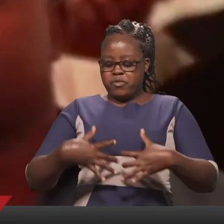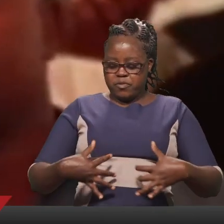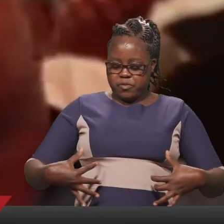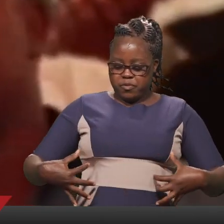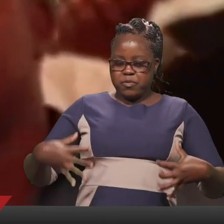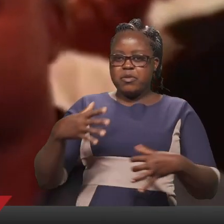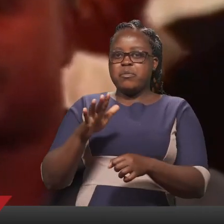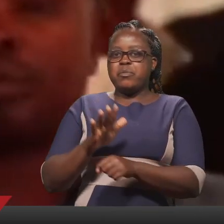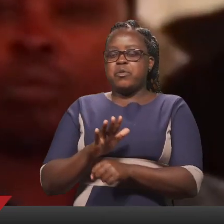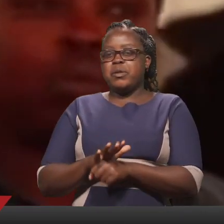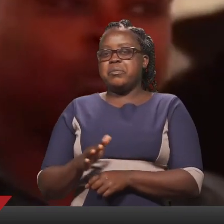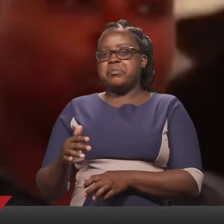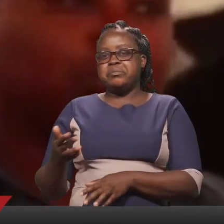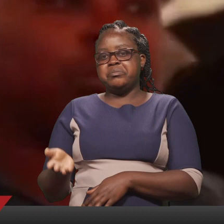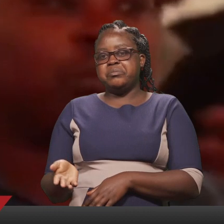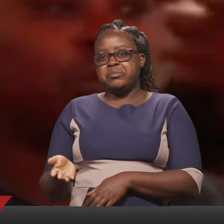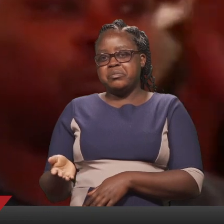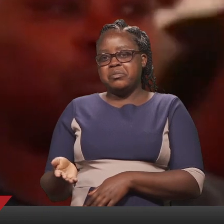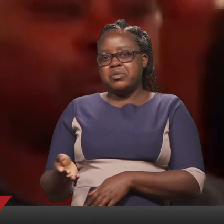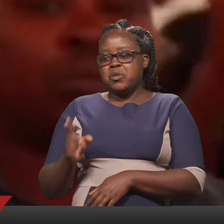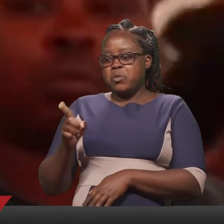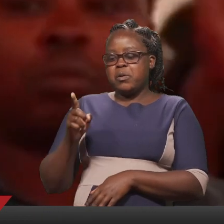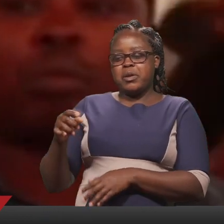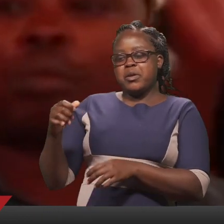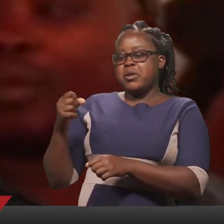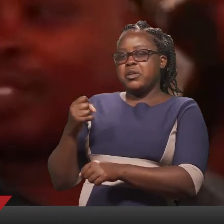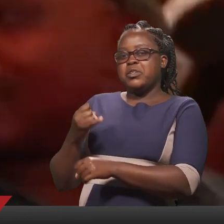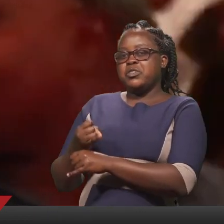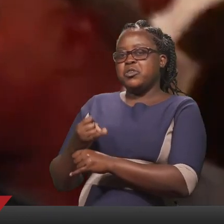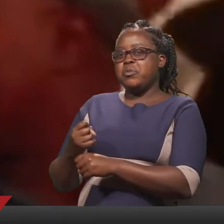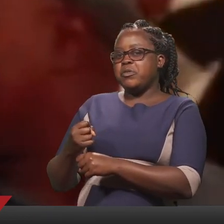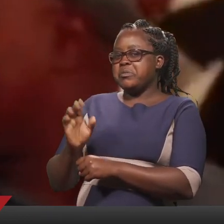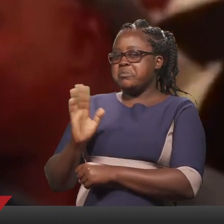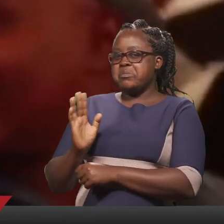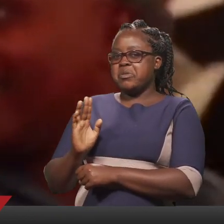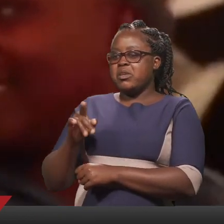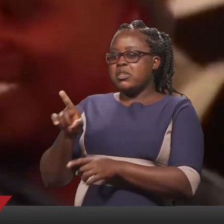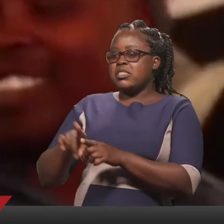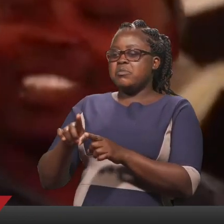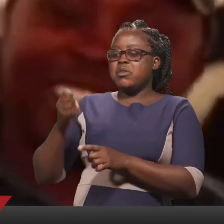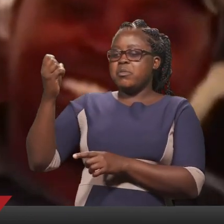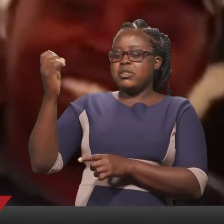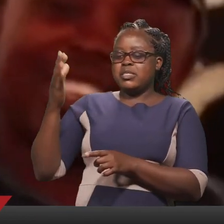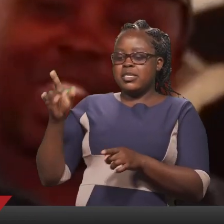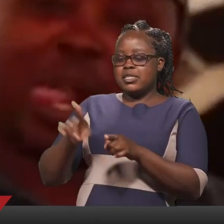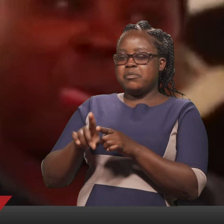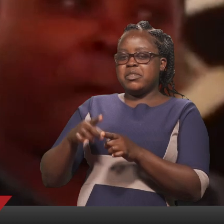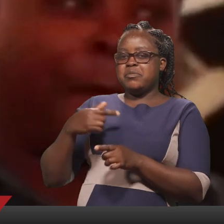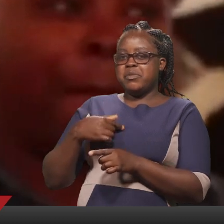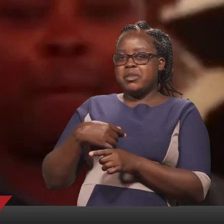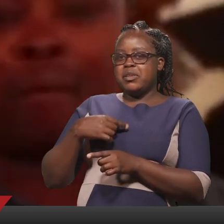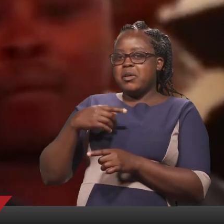njaa. Scrap Metal Council Chairman, Kagure. Wewe hujafanya kazi ya scrap, wewe ni mwanasiasa kama